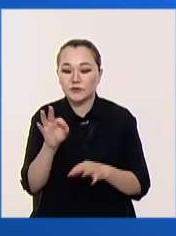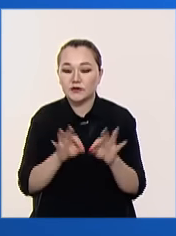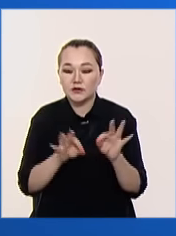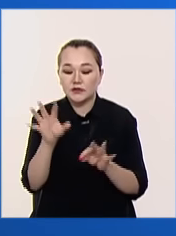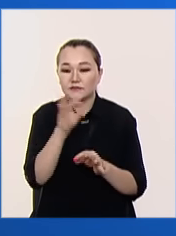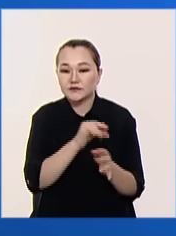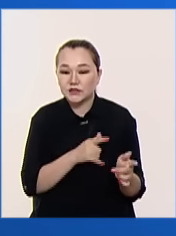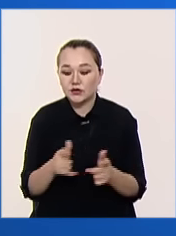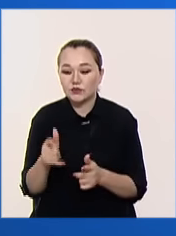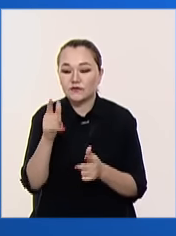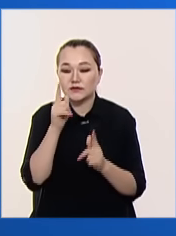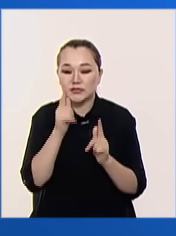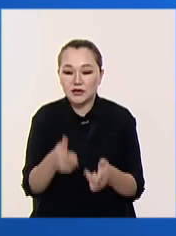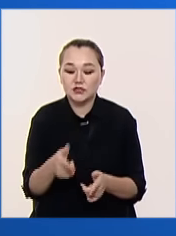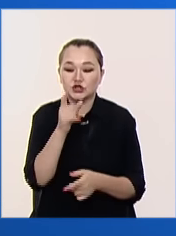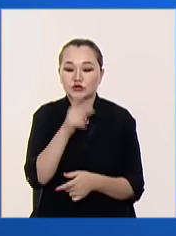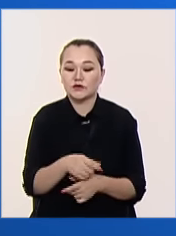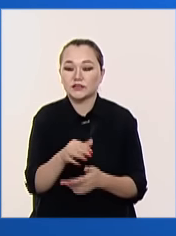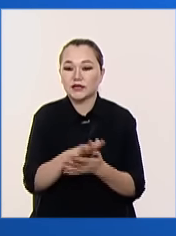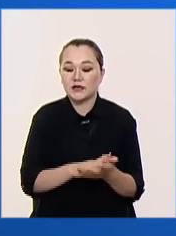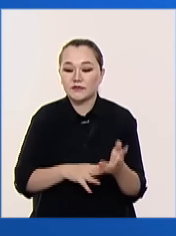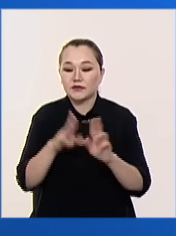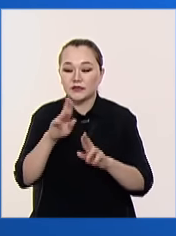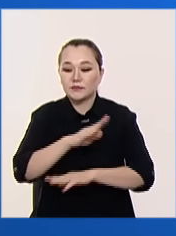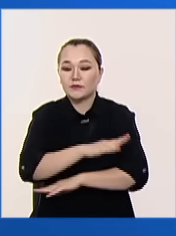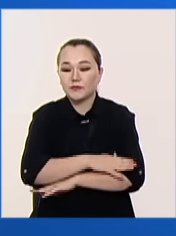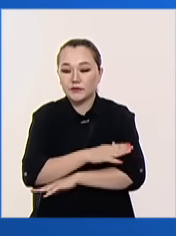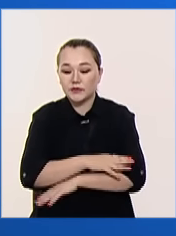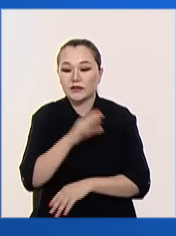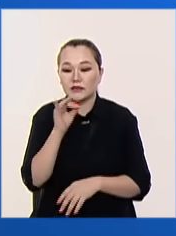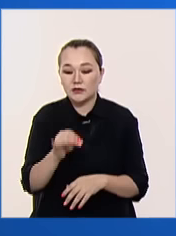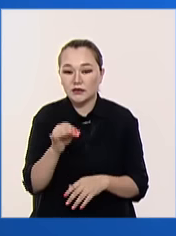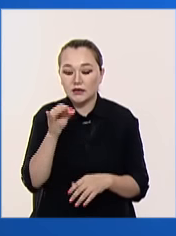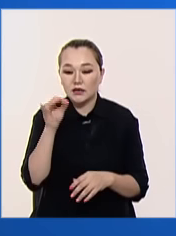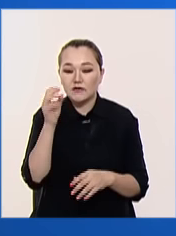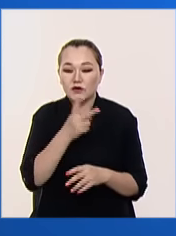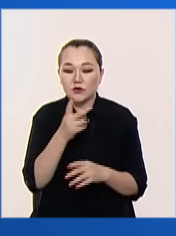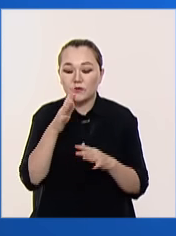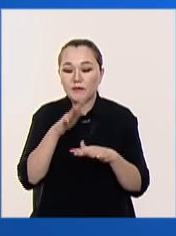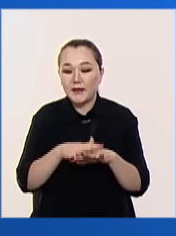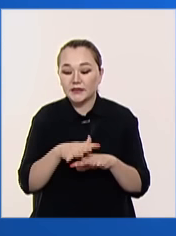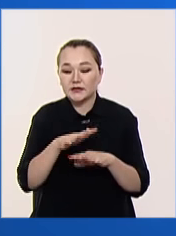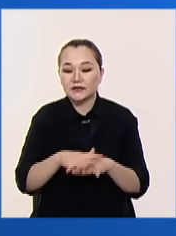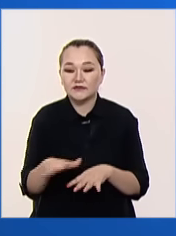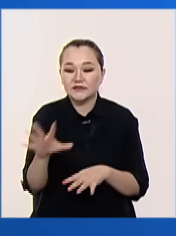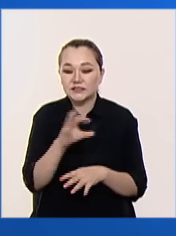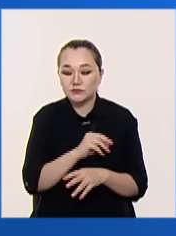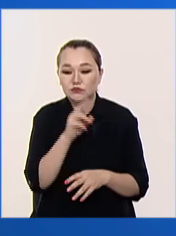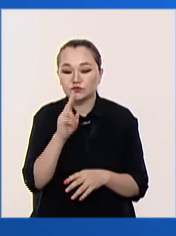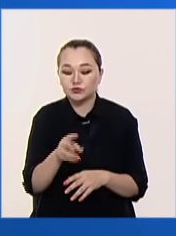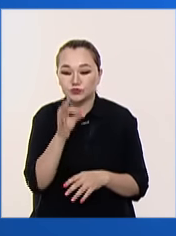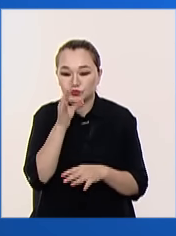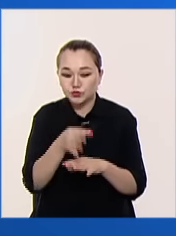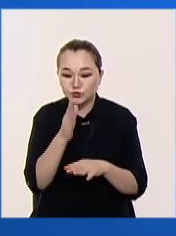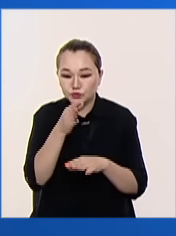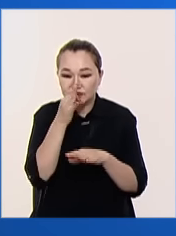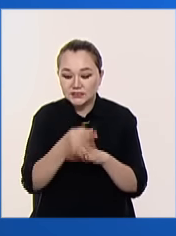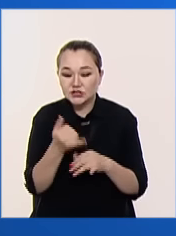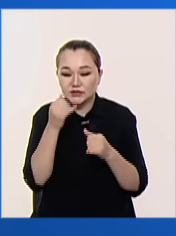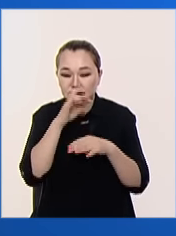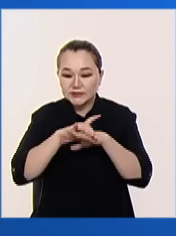салымшының келісімі туралы өтініш беру тәртібі мен тәсілін 2-ші деңгейдегі банктер айқындайтын болады. Банктер өтініш беру тәсілін